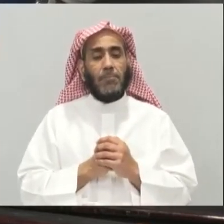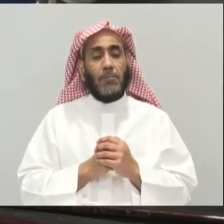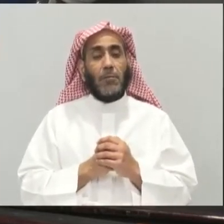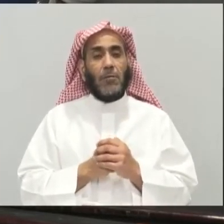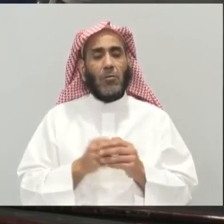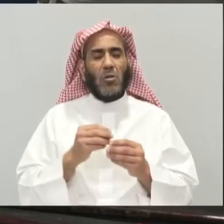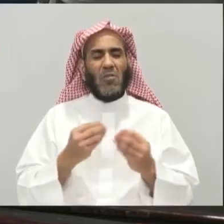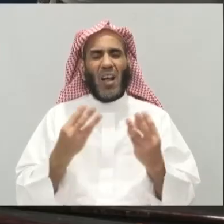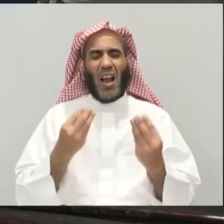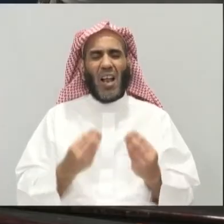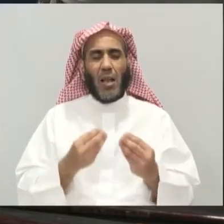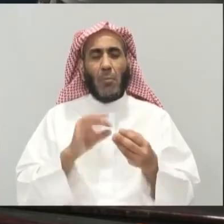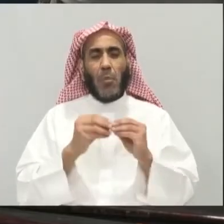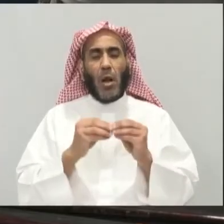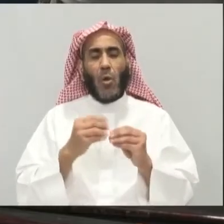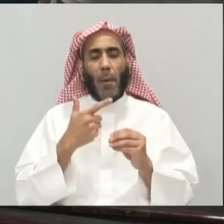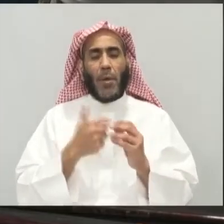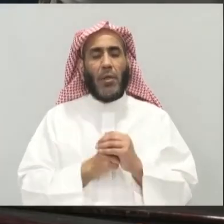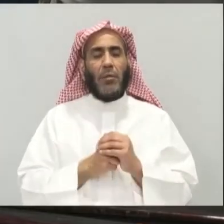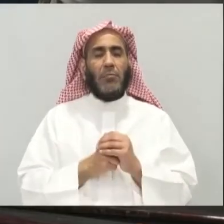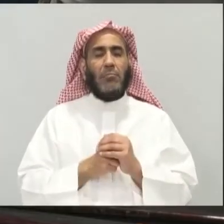القليل من اللون الابيض